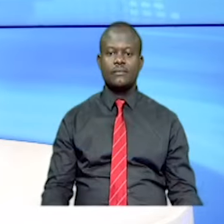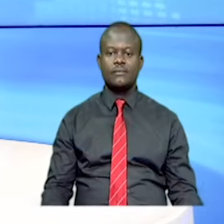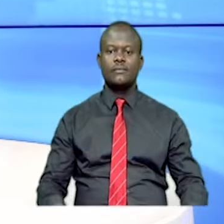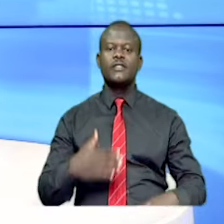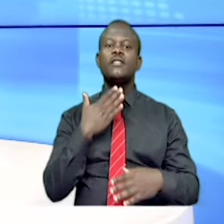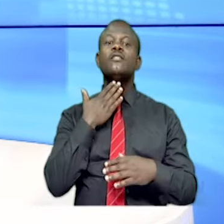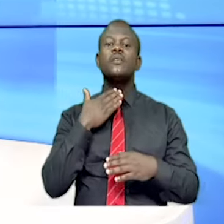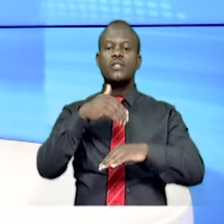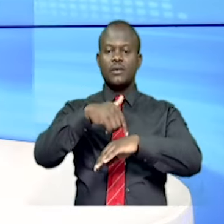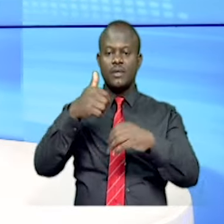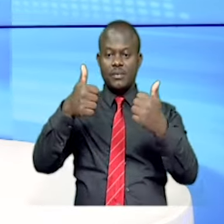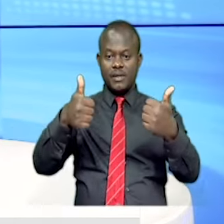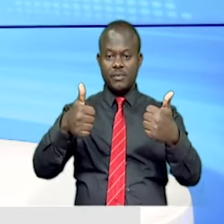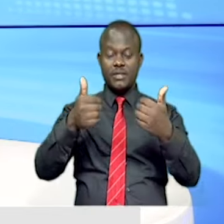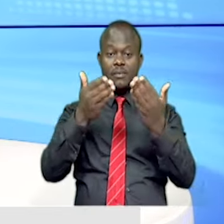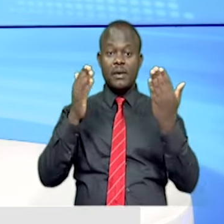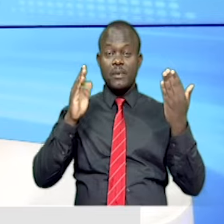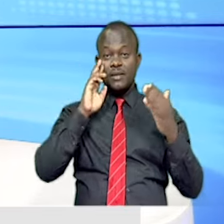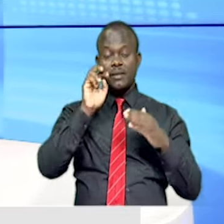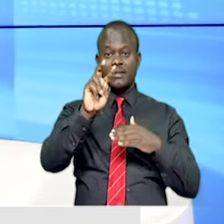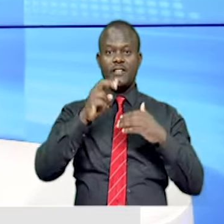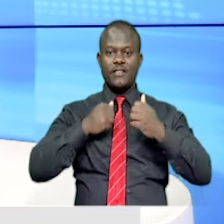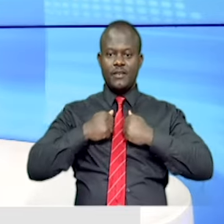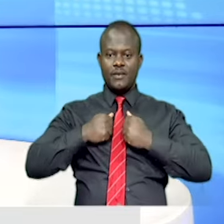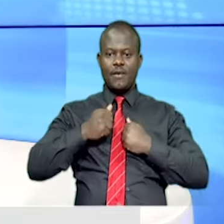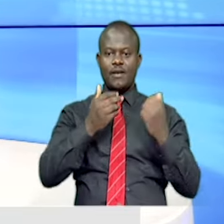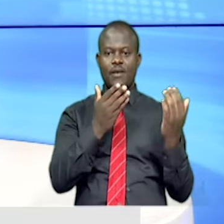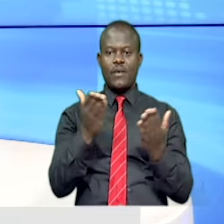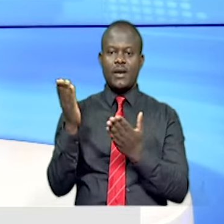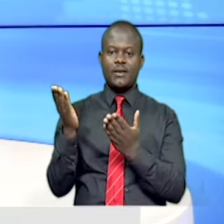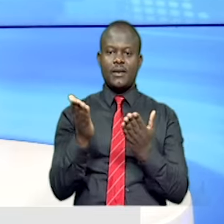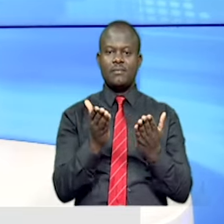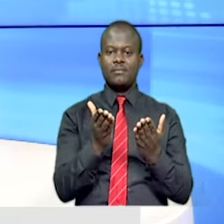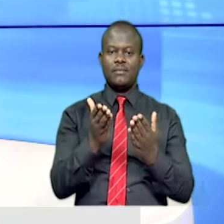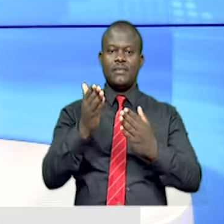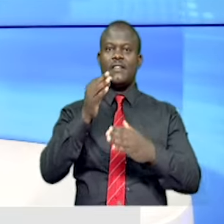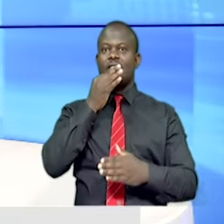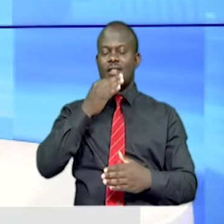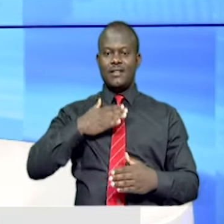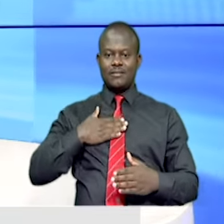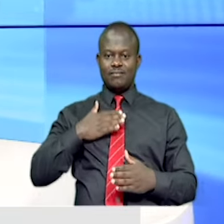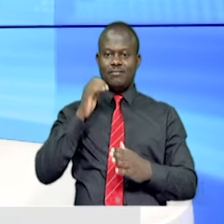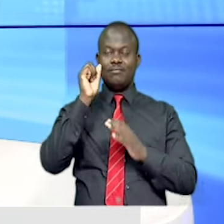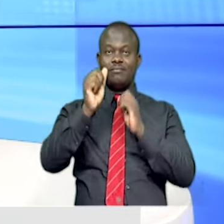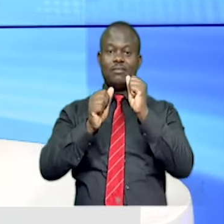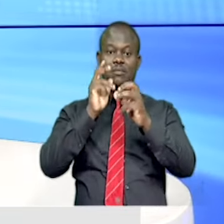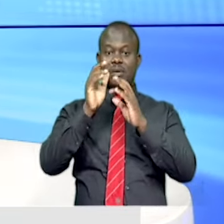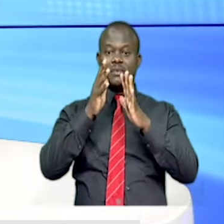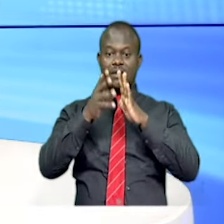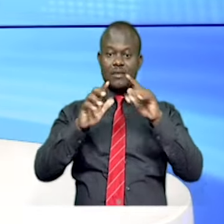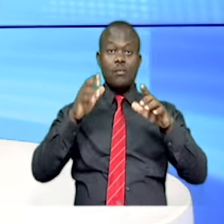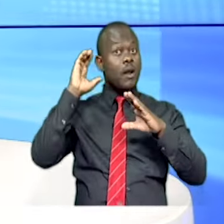Tuyifurije kugira ibihe byiza mu mwese mudukurikiye kuri televiziyo Rwanda mbahaye ikaze nge na Fideliza imbuto tugiye kubana muri ano